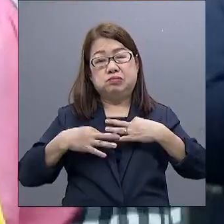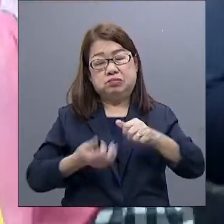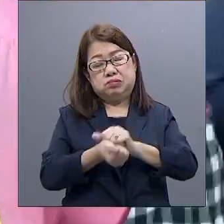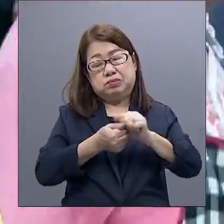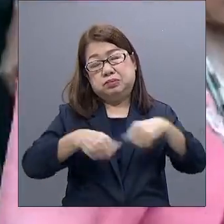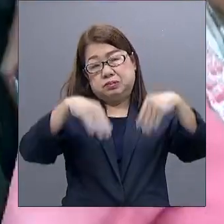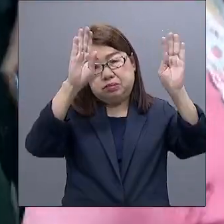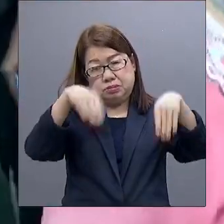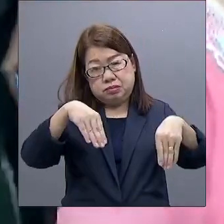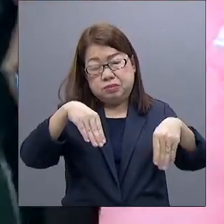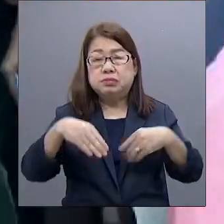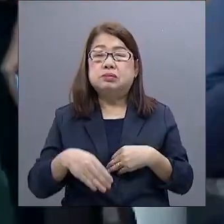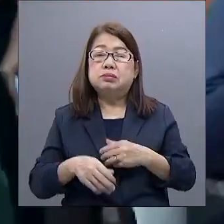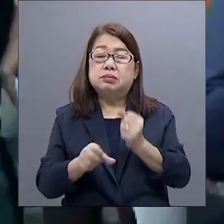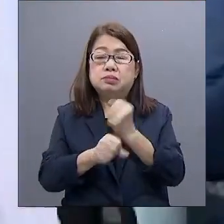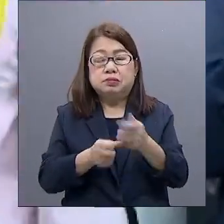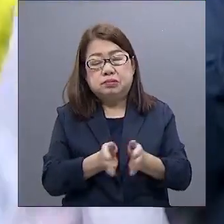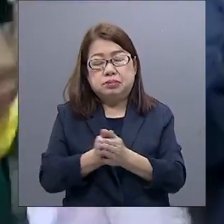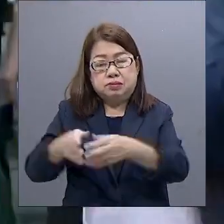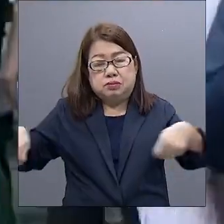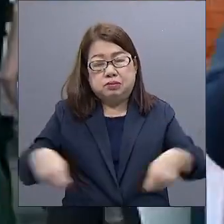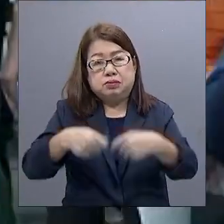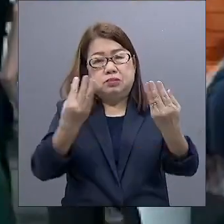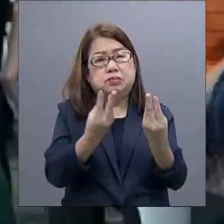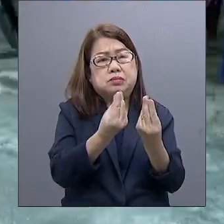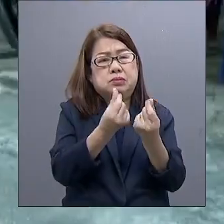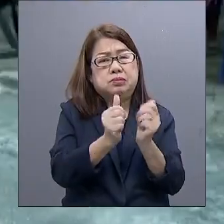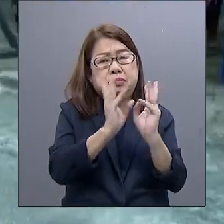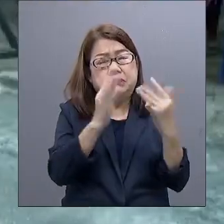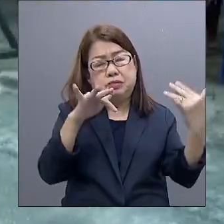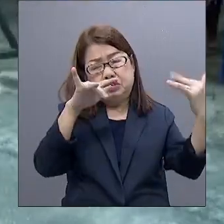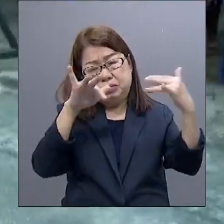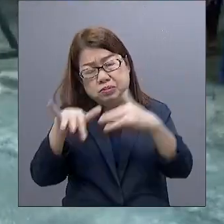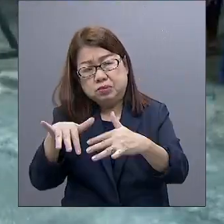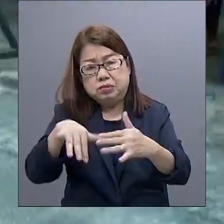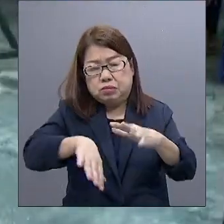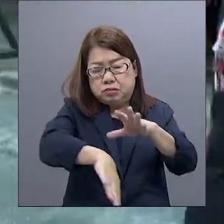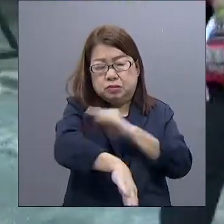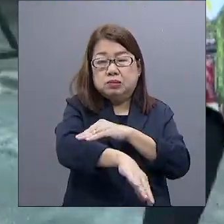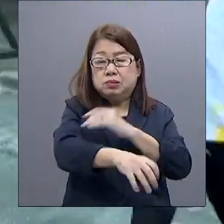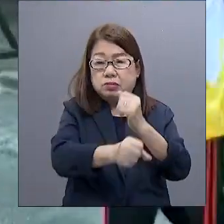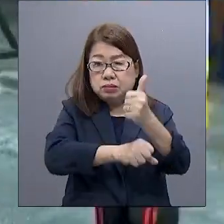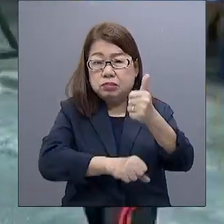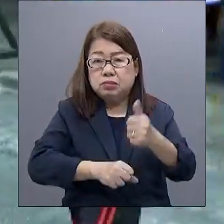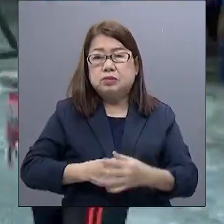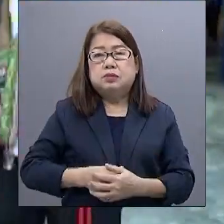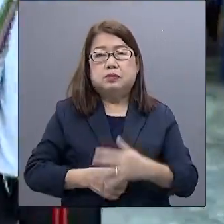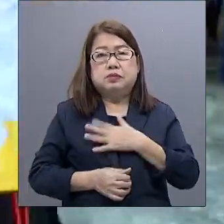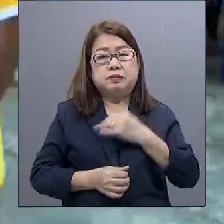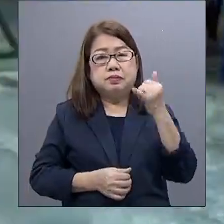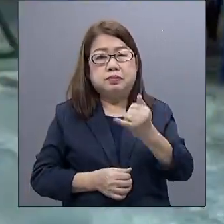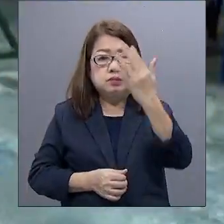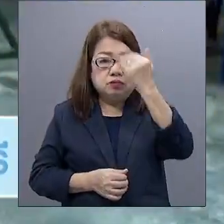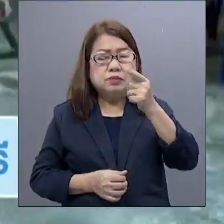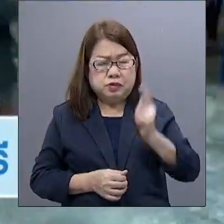DIS ตสสหมยครเรามาแสดงด archaeคคต วาเราไมต้การหง